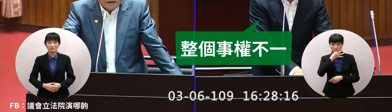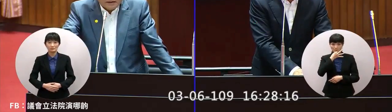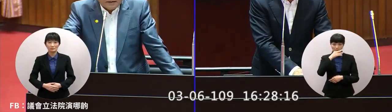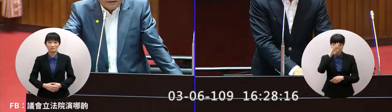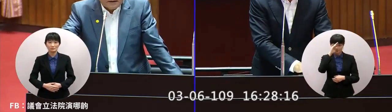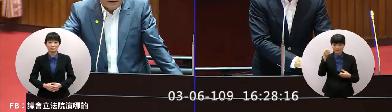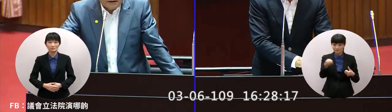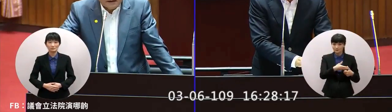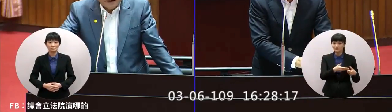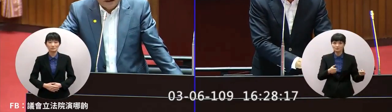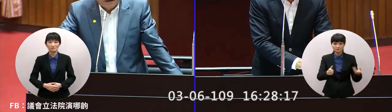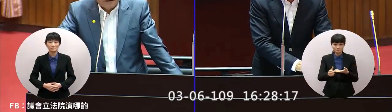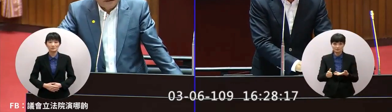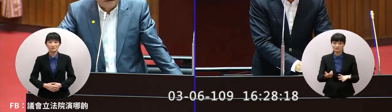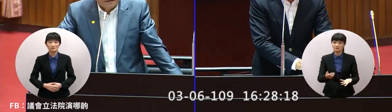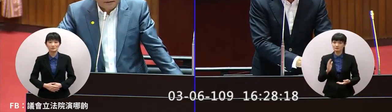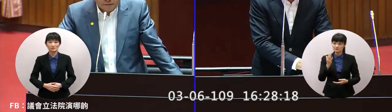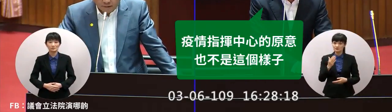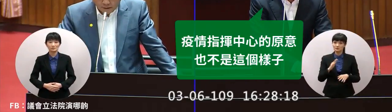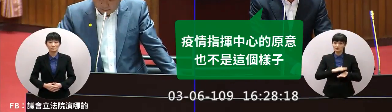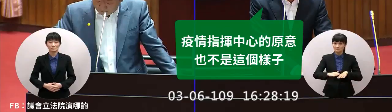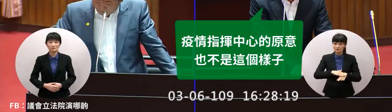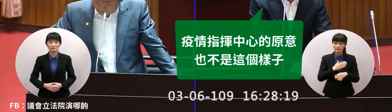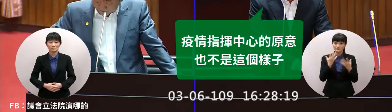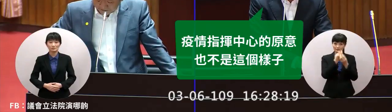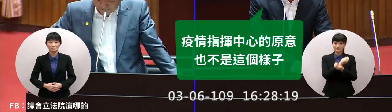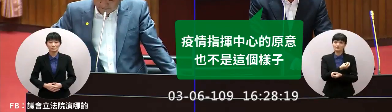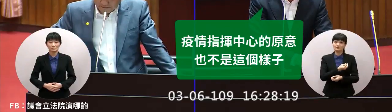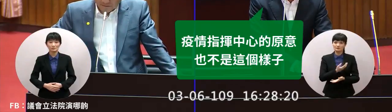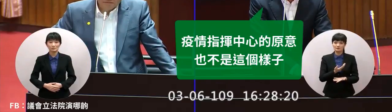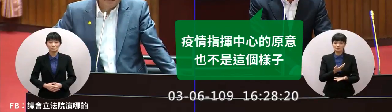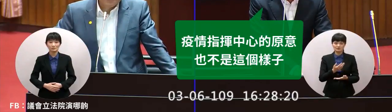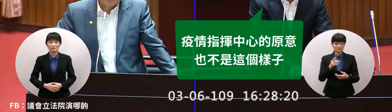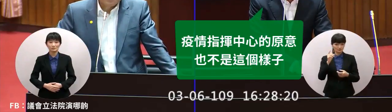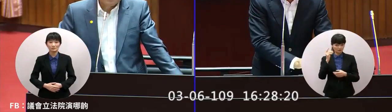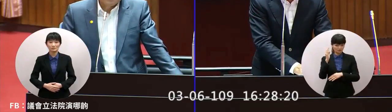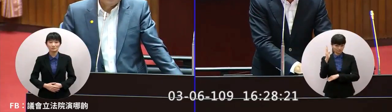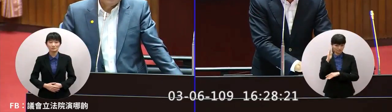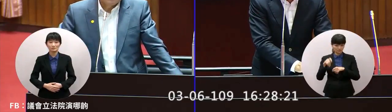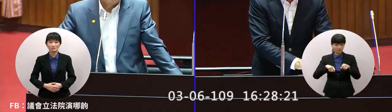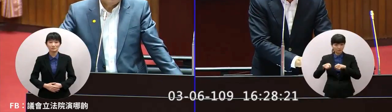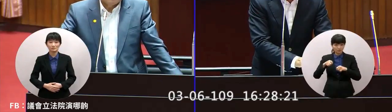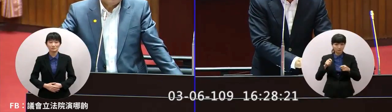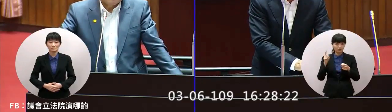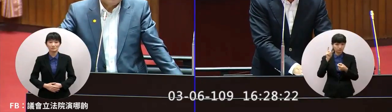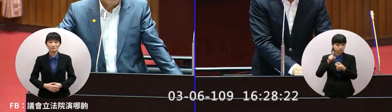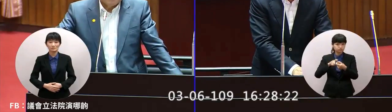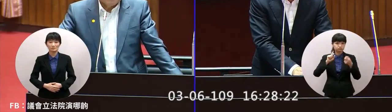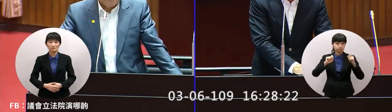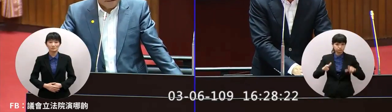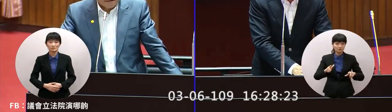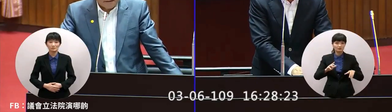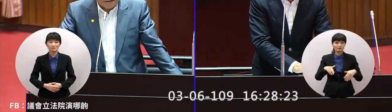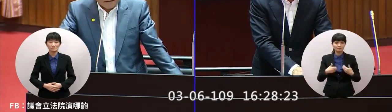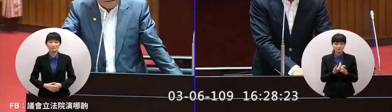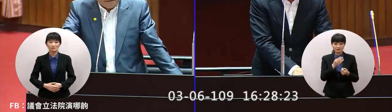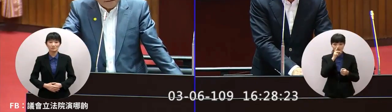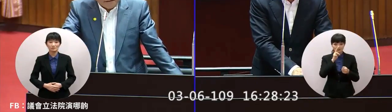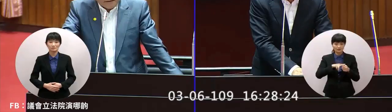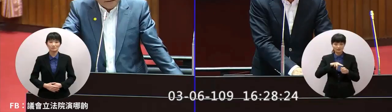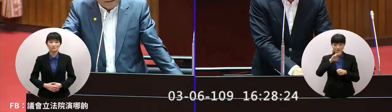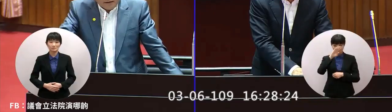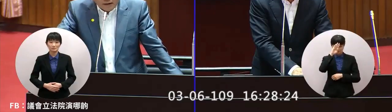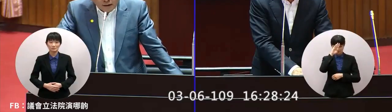权不一？然后指挥我们的疫情指挥中心的原意也不是这个样子，会变成这个样子，导致很多的病患误